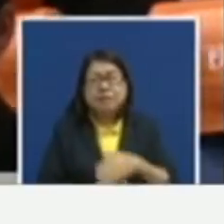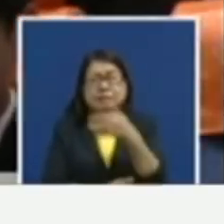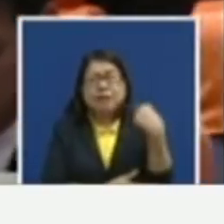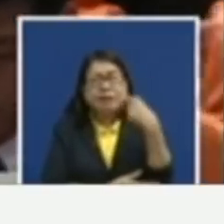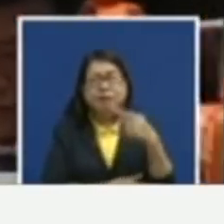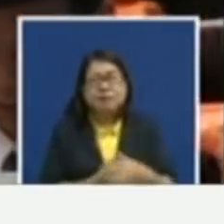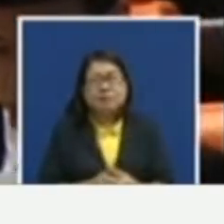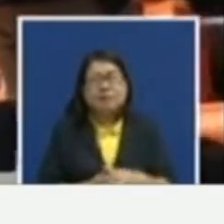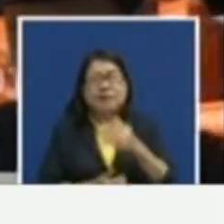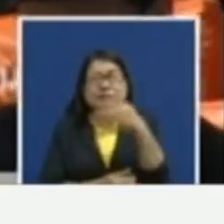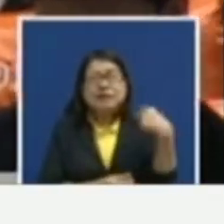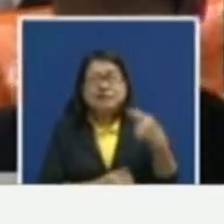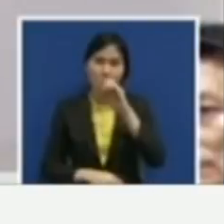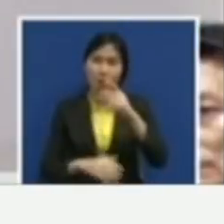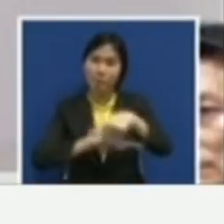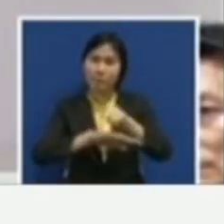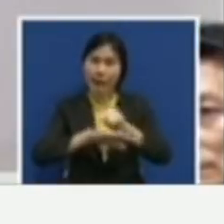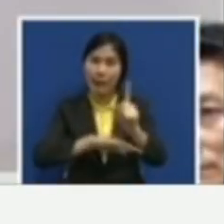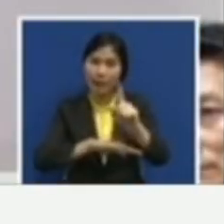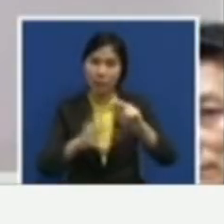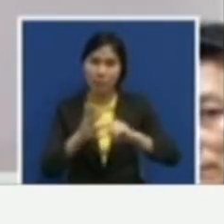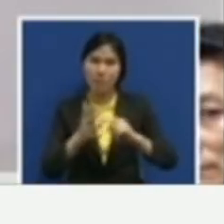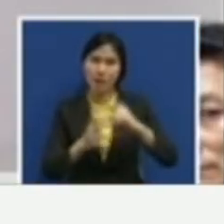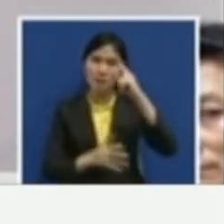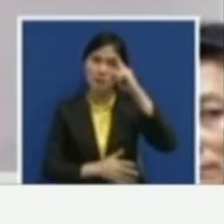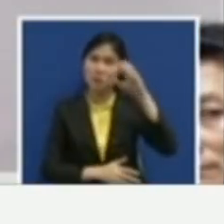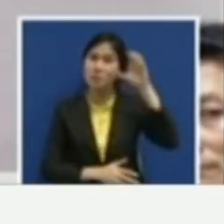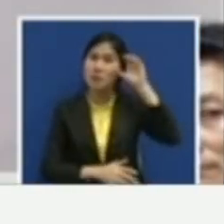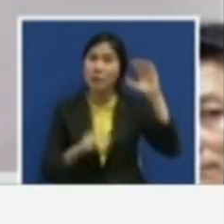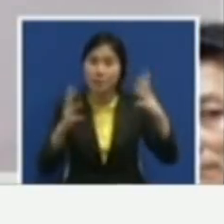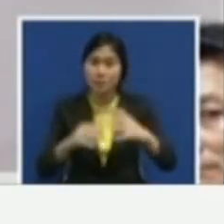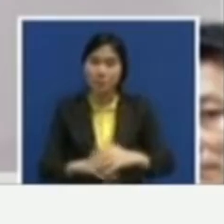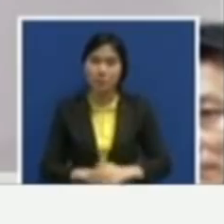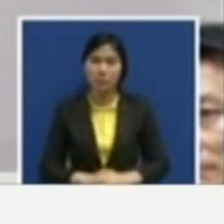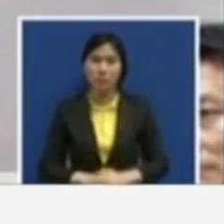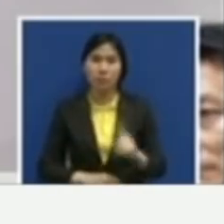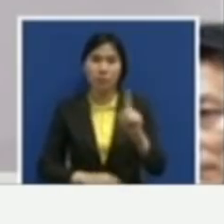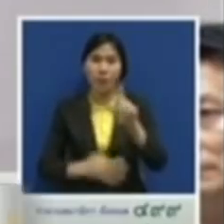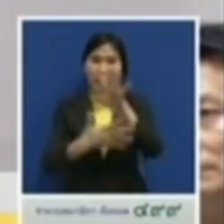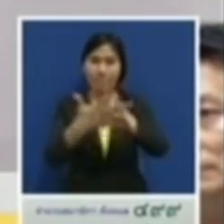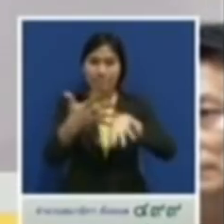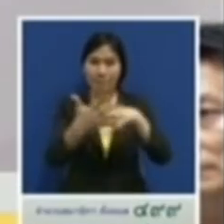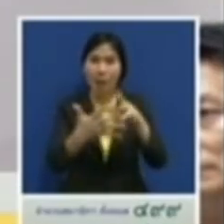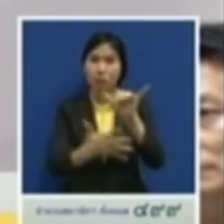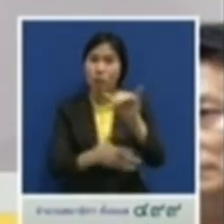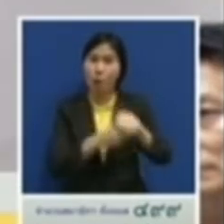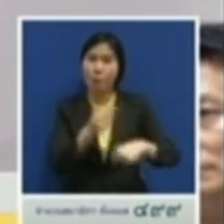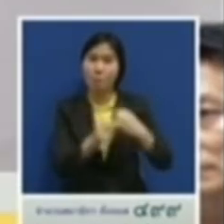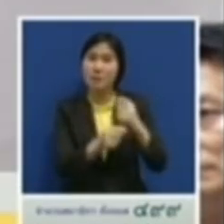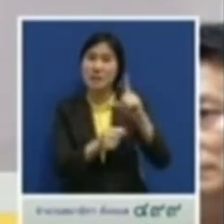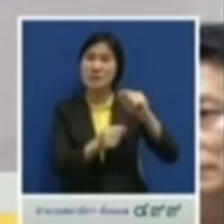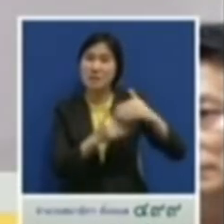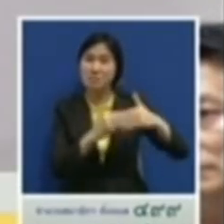ครับ ว่าผมไม่เชื่อว่าแผนยุทธศาสตร์อะไร20ปี